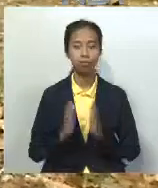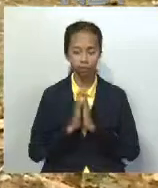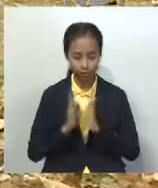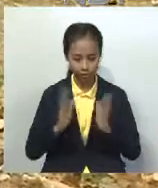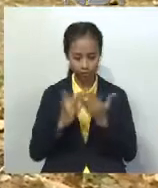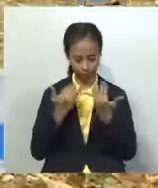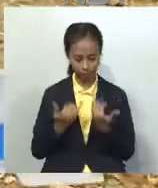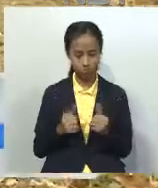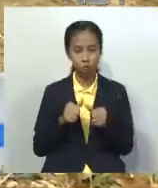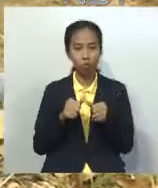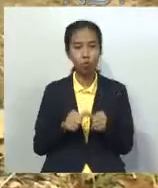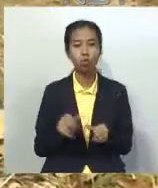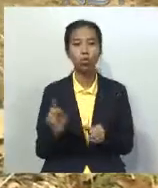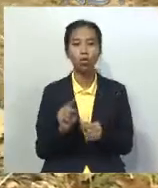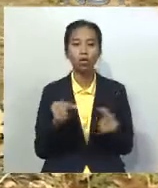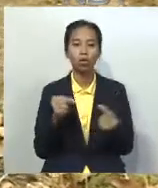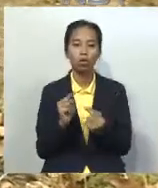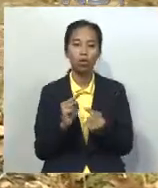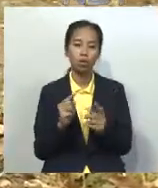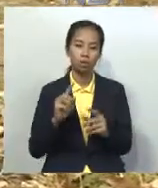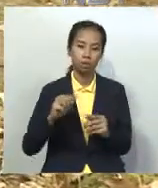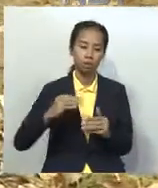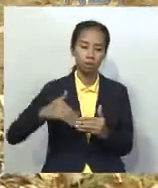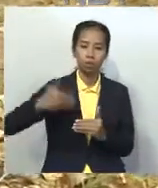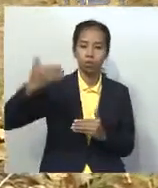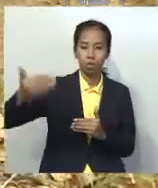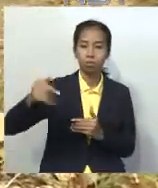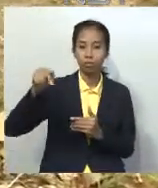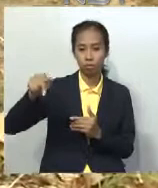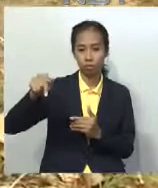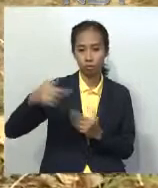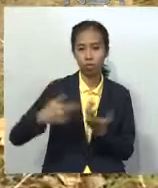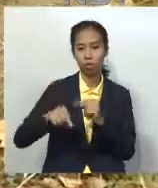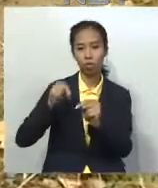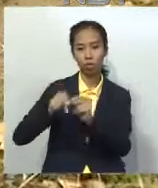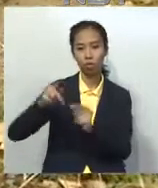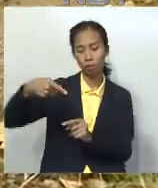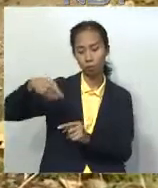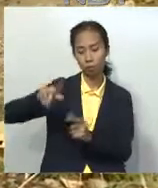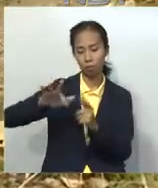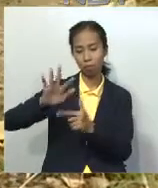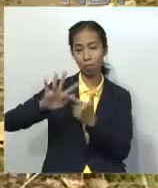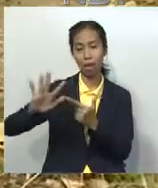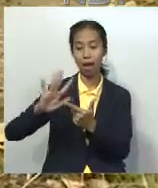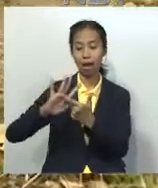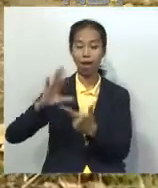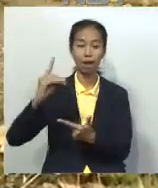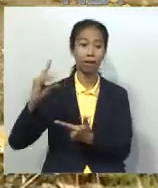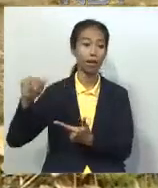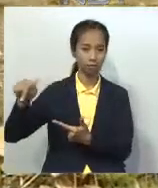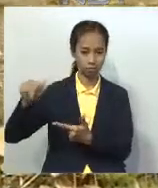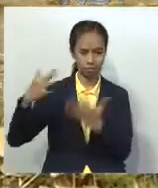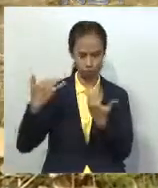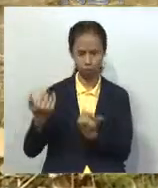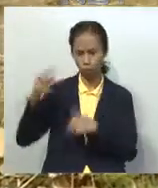ค่ะตอนนี้นุ้ยอยู่ระหว่างการเดินทางที่จะไปยังบ้านจ่าก้อยนะคะที่ตำบลป่าแดดซึ่งพื้นที่ตรงนั้นต้องบอกคุณผู้ชมเลยนะคะว่